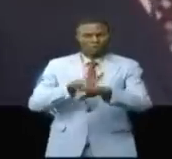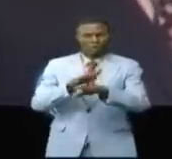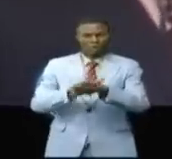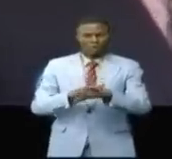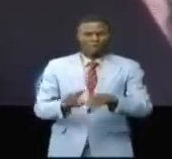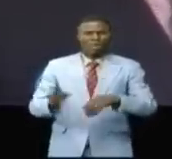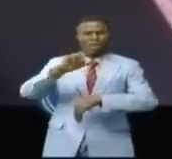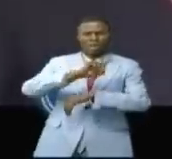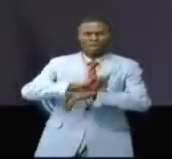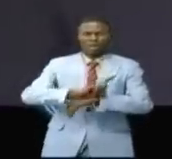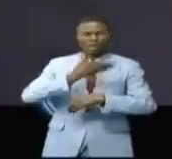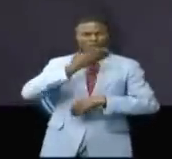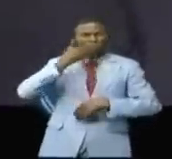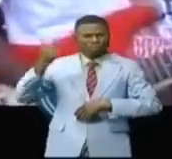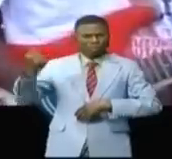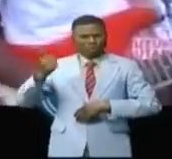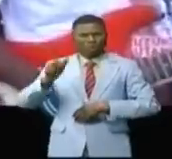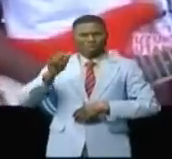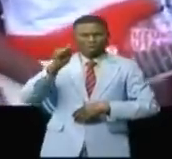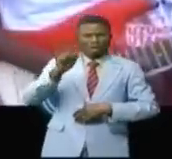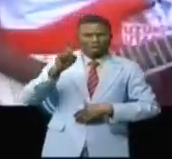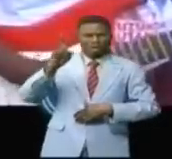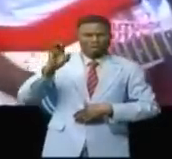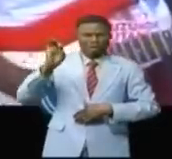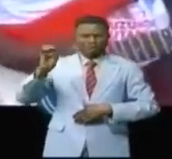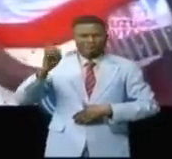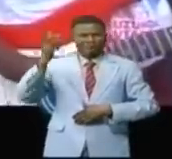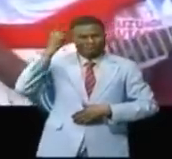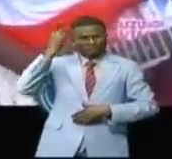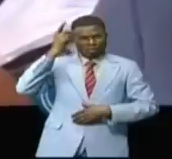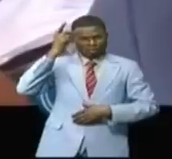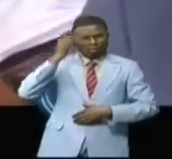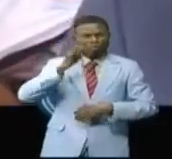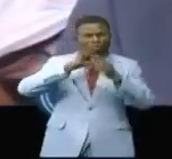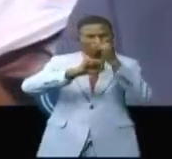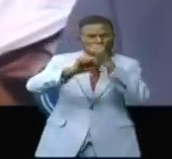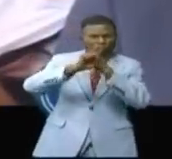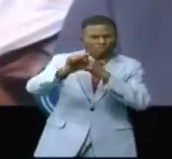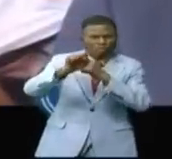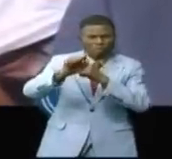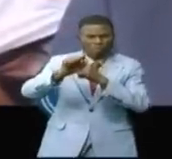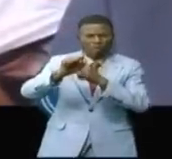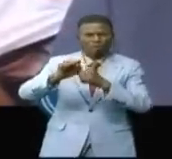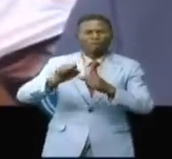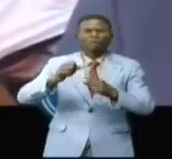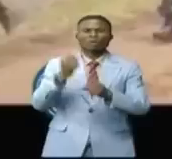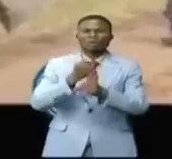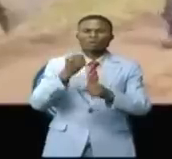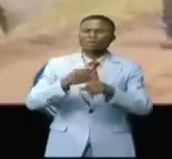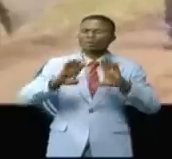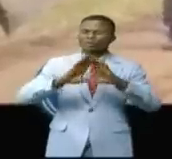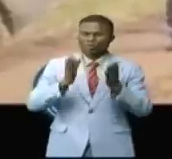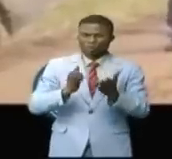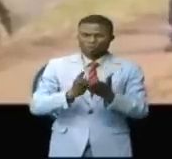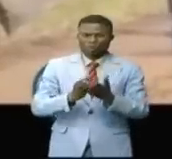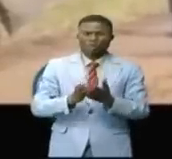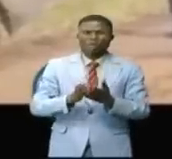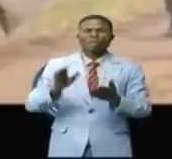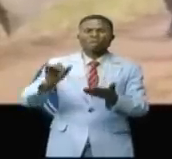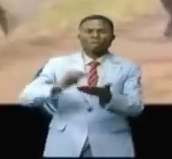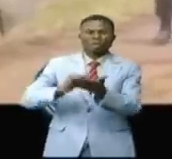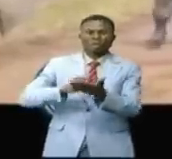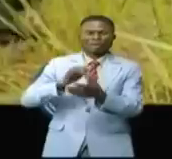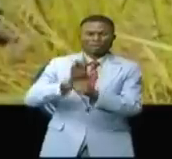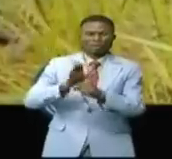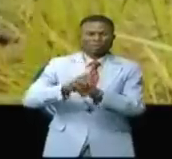patrick l'implantation de l'aïd et dans ces coins de la capitale et des sensibilisations des fournisseurs juvénile congolaise à s'enrôler massivement au sein de